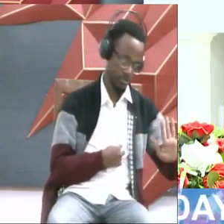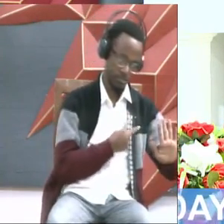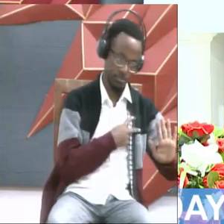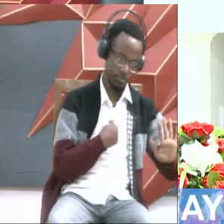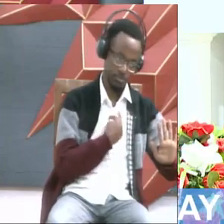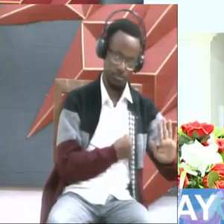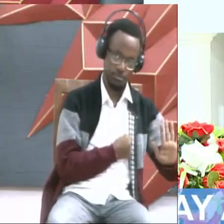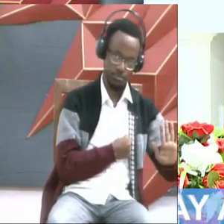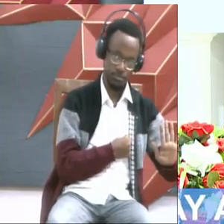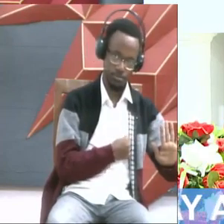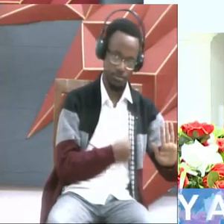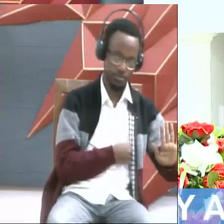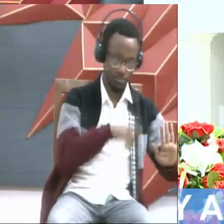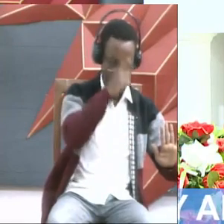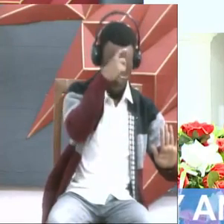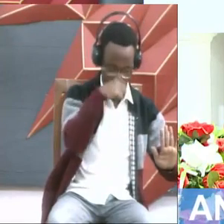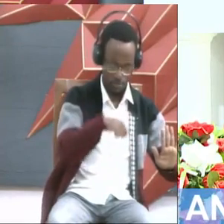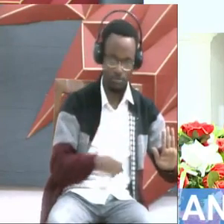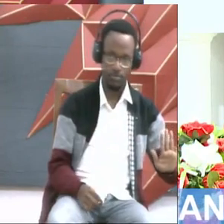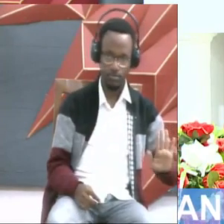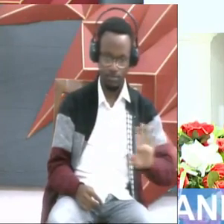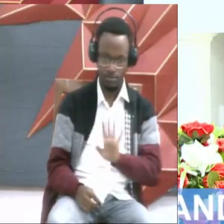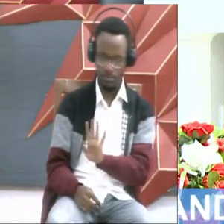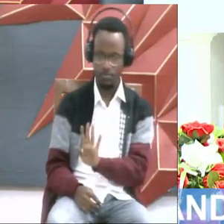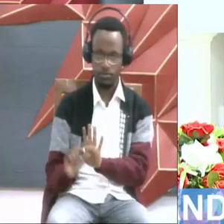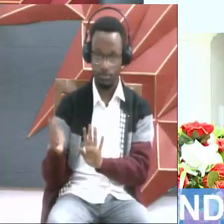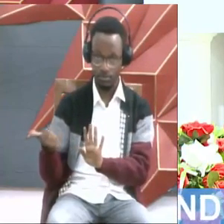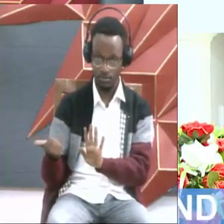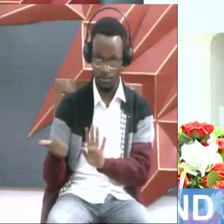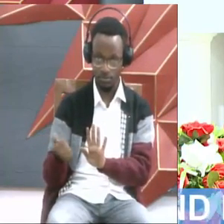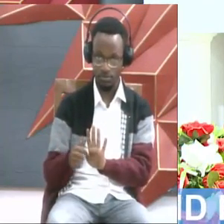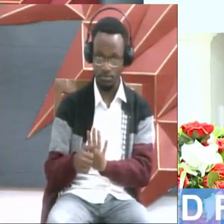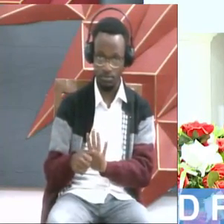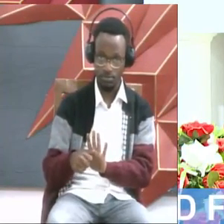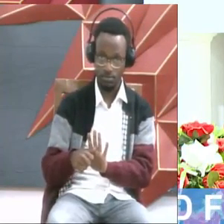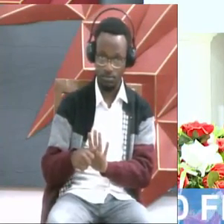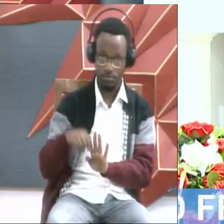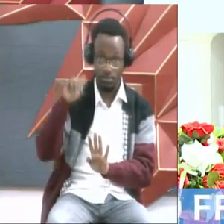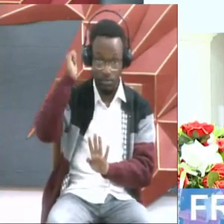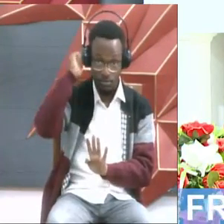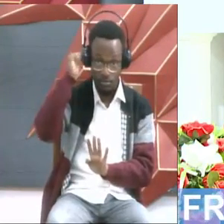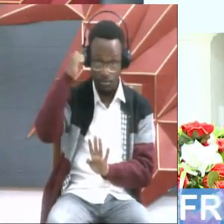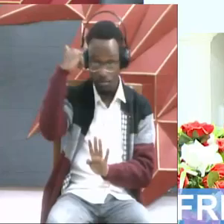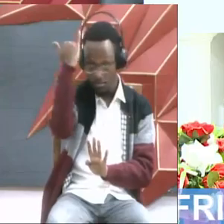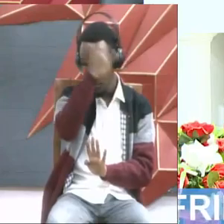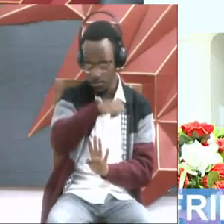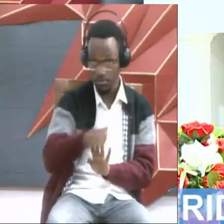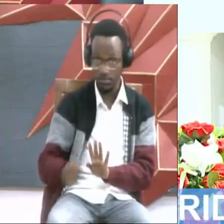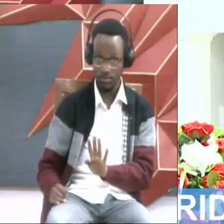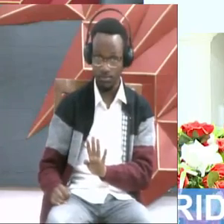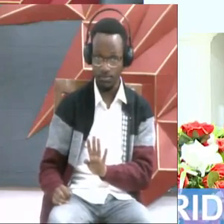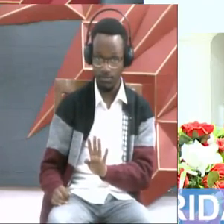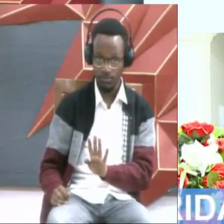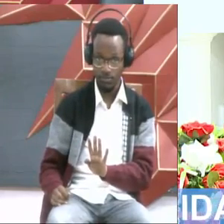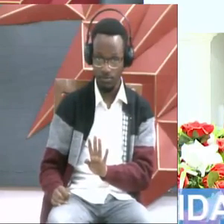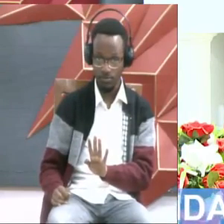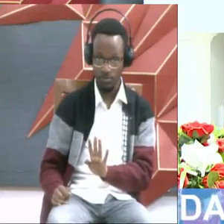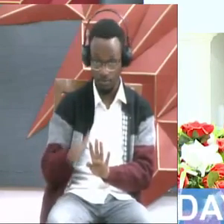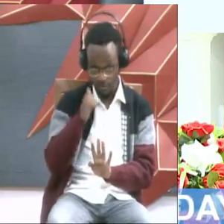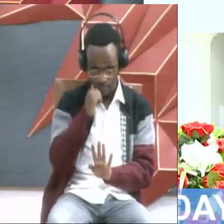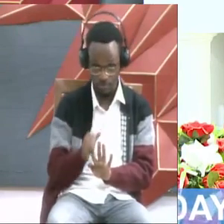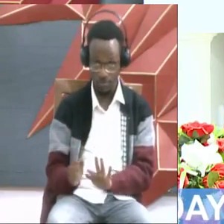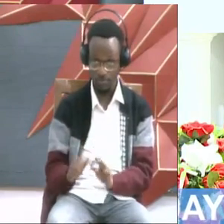5 sages. Akabona zitanu. Il y avait aussi 5 vierges folles. Bien.